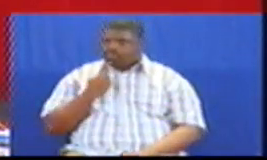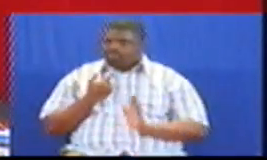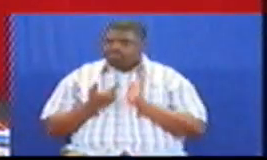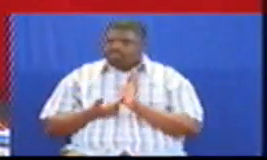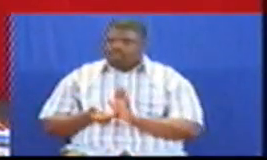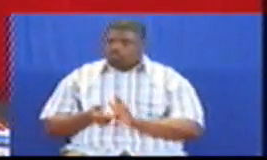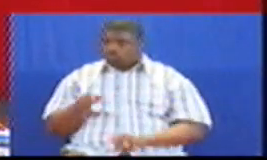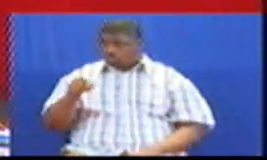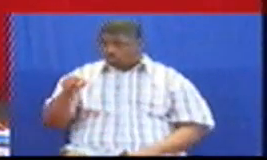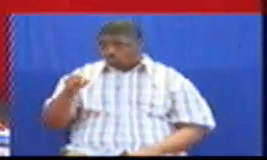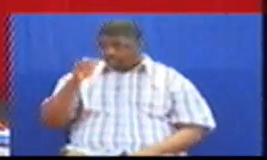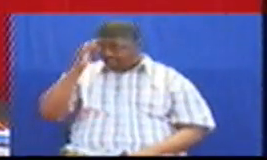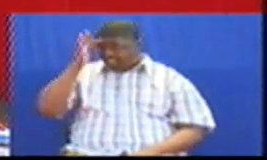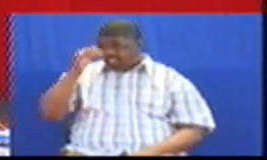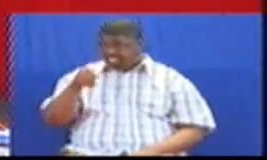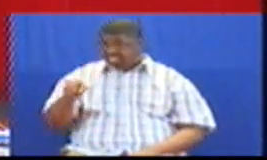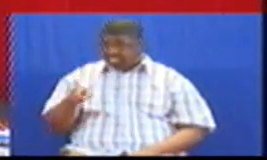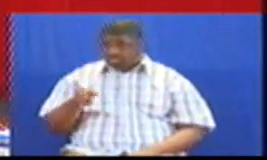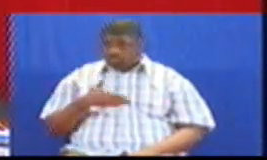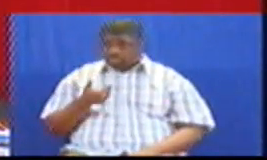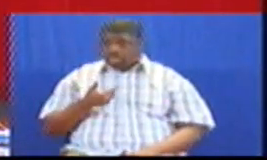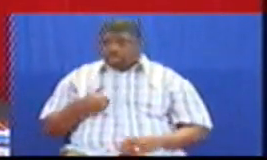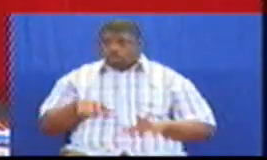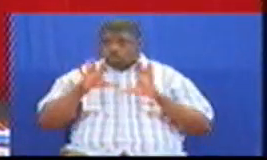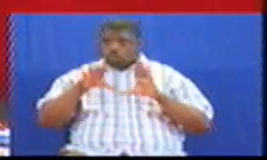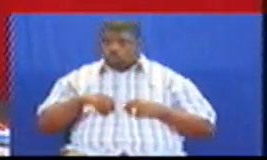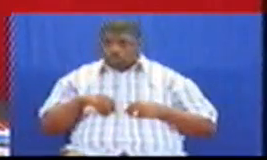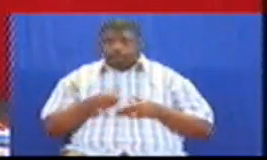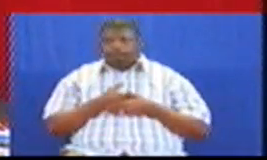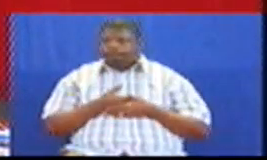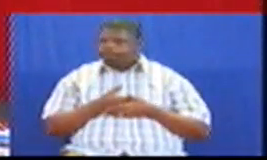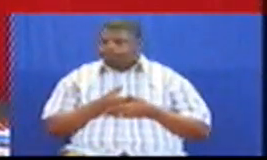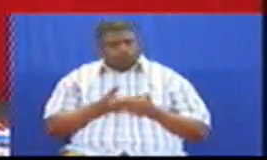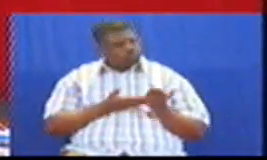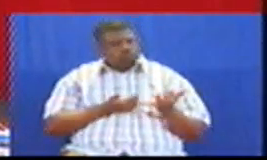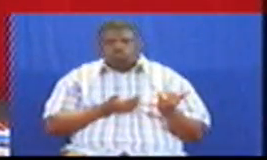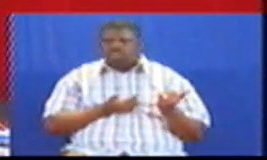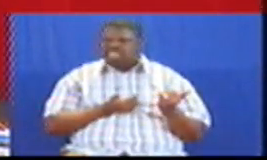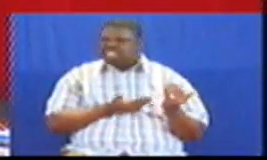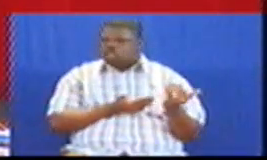anafikiri anataka kukiri, basi